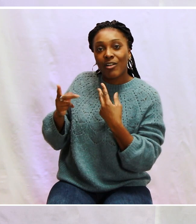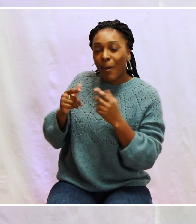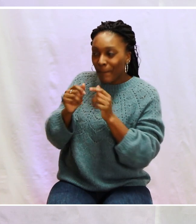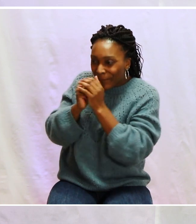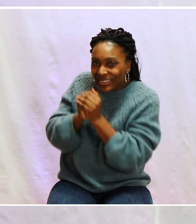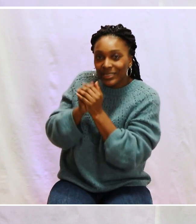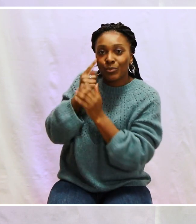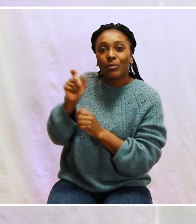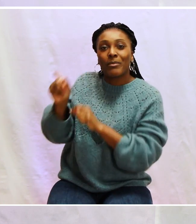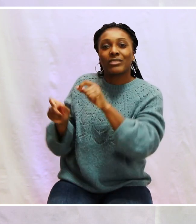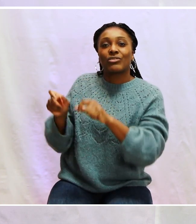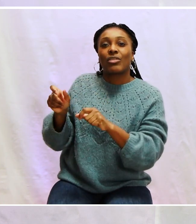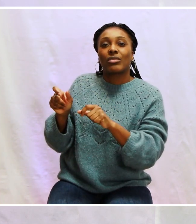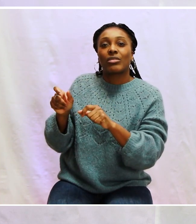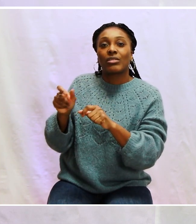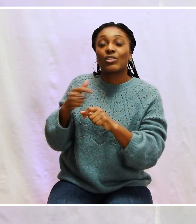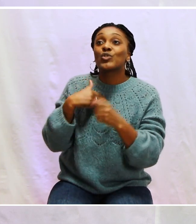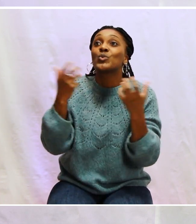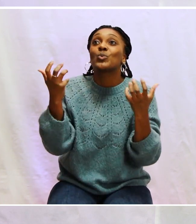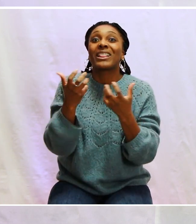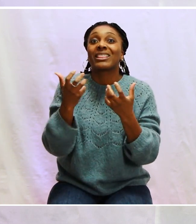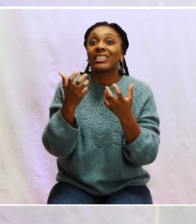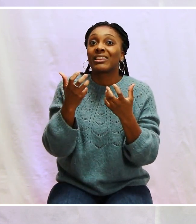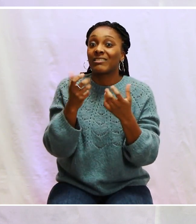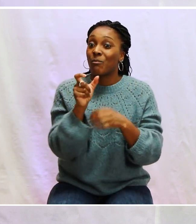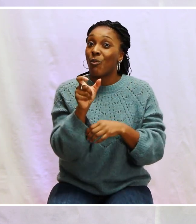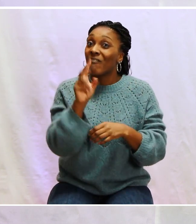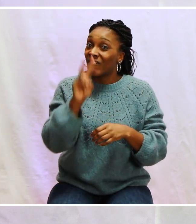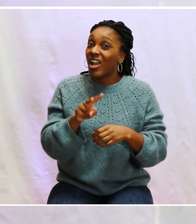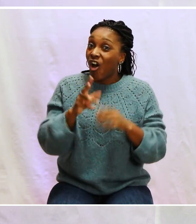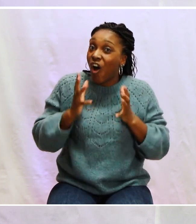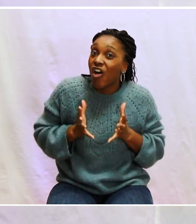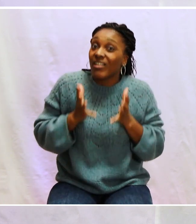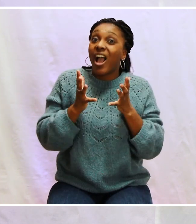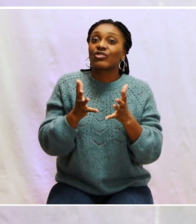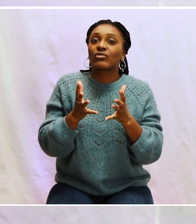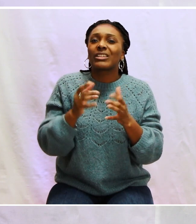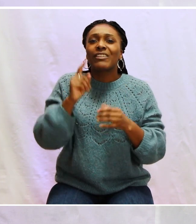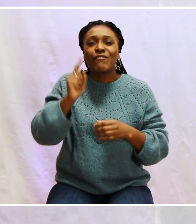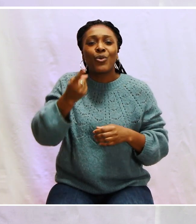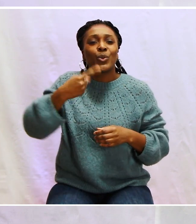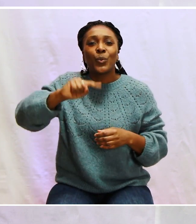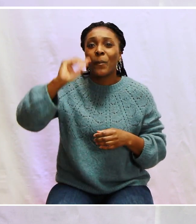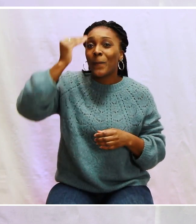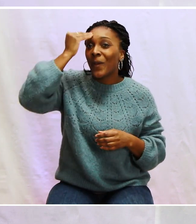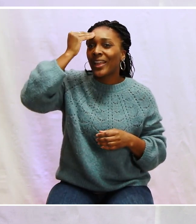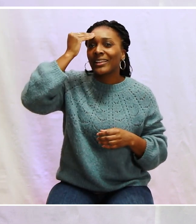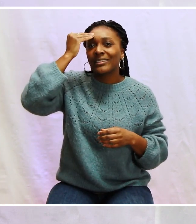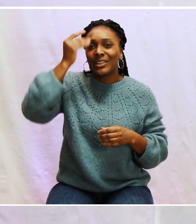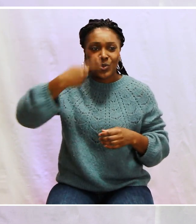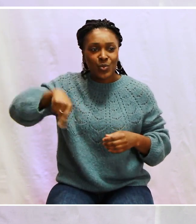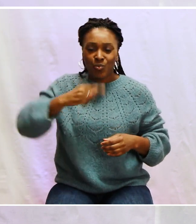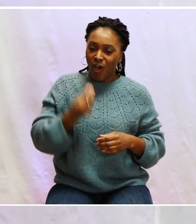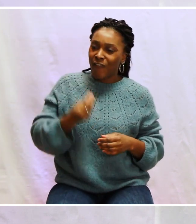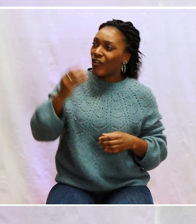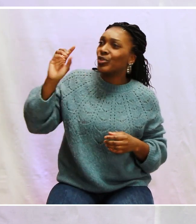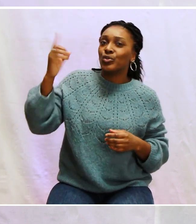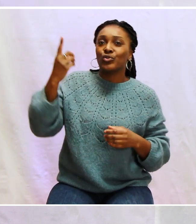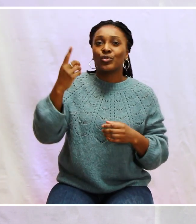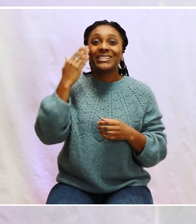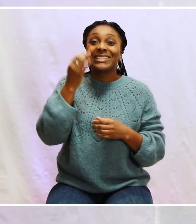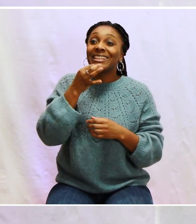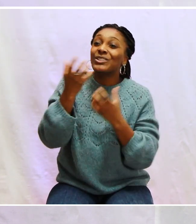en fait, souhaiter, en fait, comme je disais, c'est un engagement. Donc j'aimerais vraiment qu'on puisse eh bien avoir cette mentalité en tant qu'enfant de Dieu. Eh bien quand on